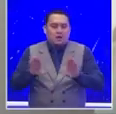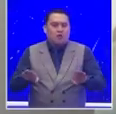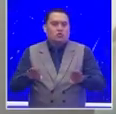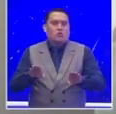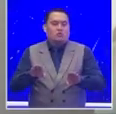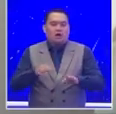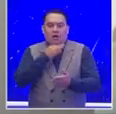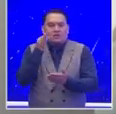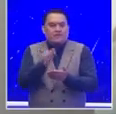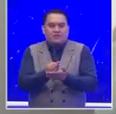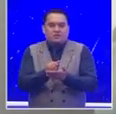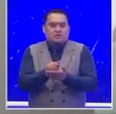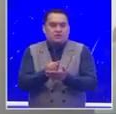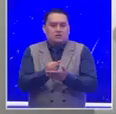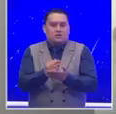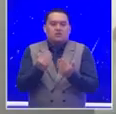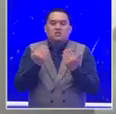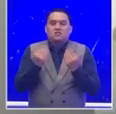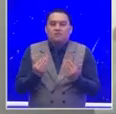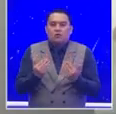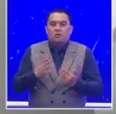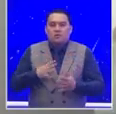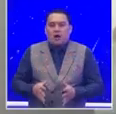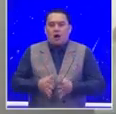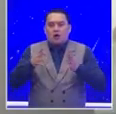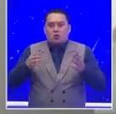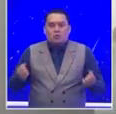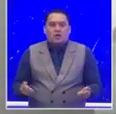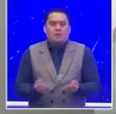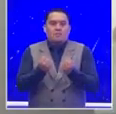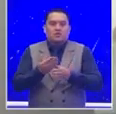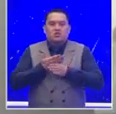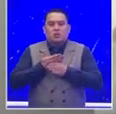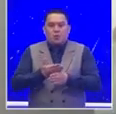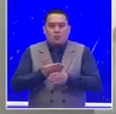со всей ответственностью. Сегодня нам оказана огромная